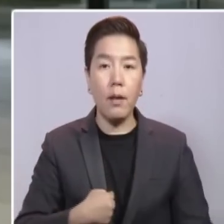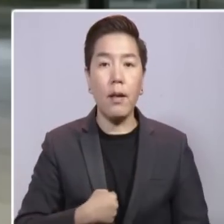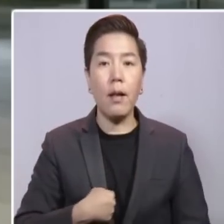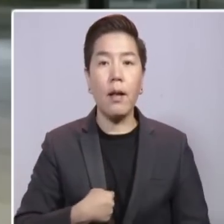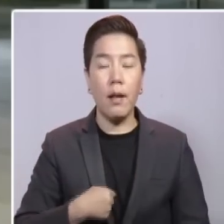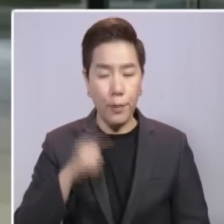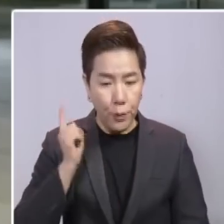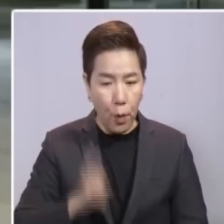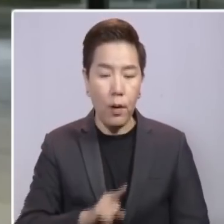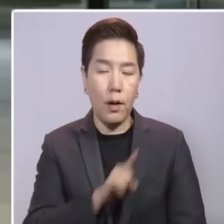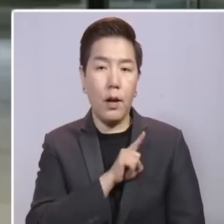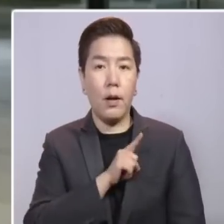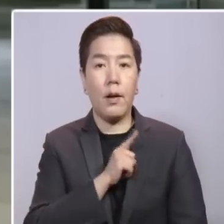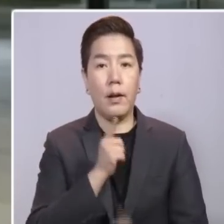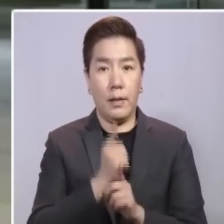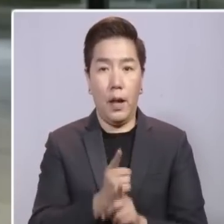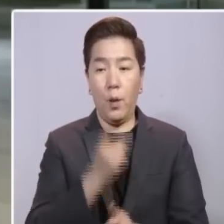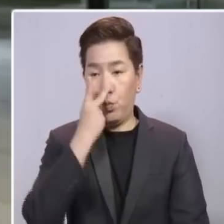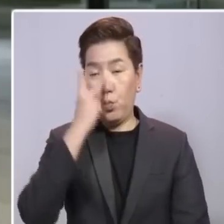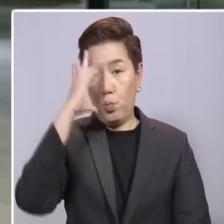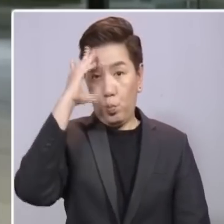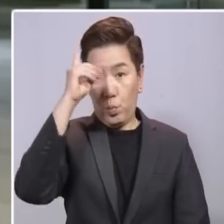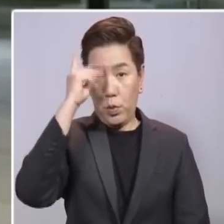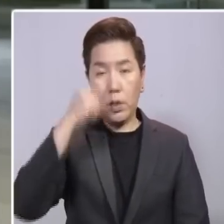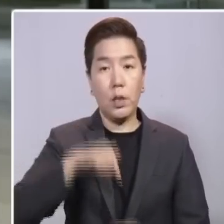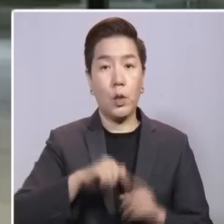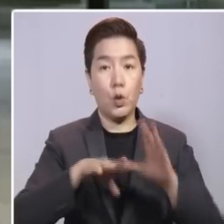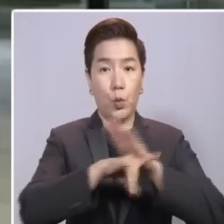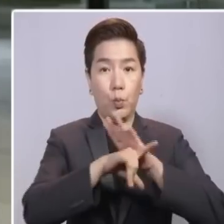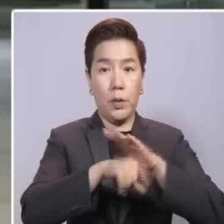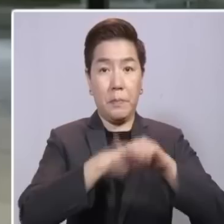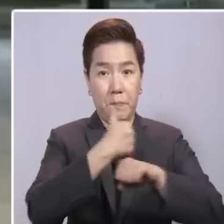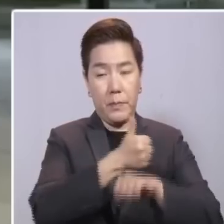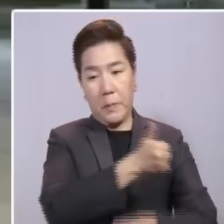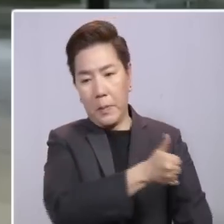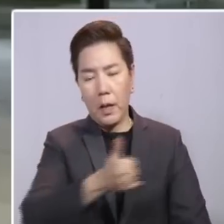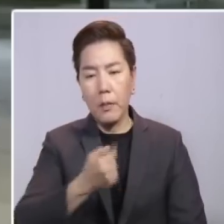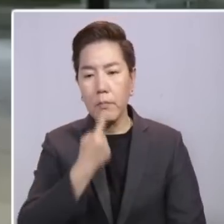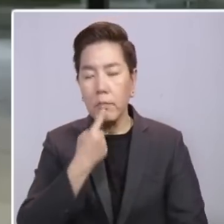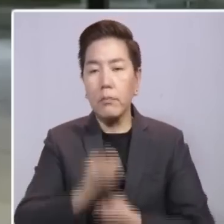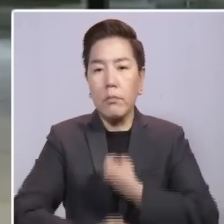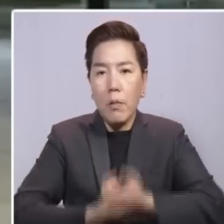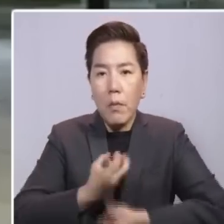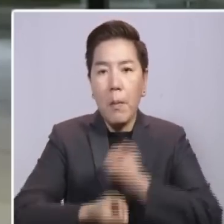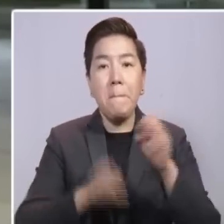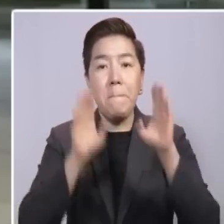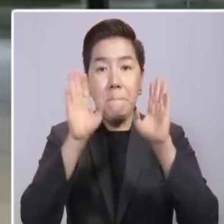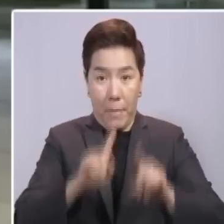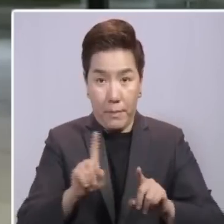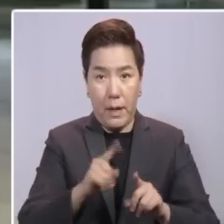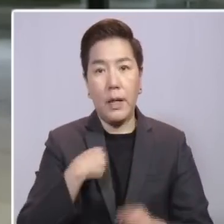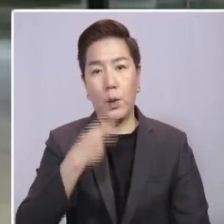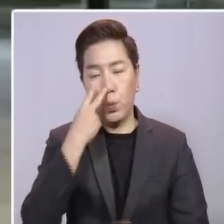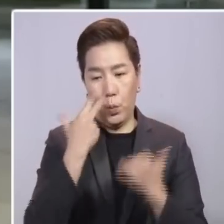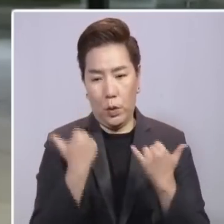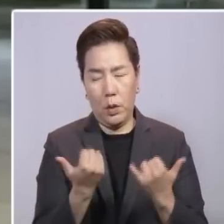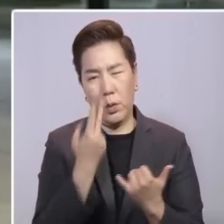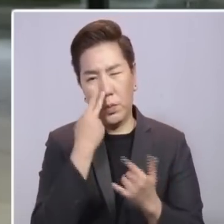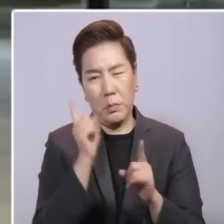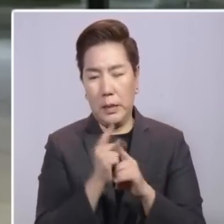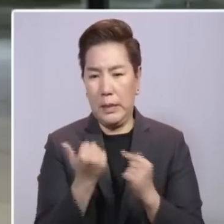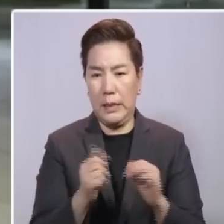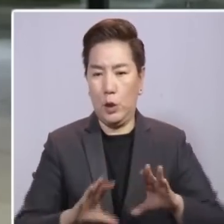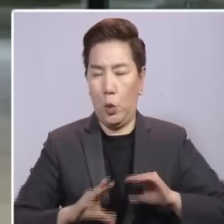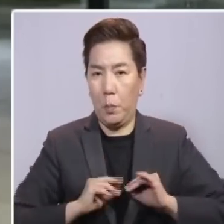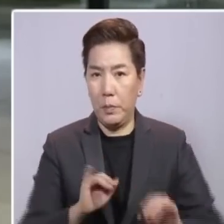ามหน้าที่เพราะฉะนั้นจับตาดูพรุ่งนี้นะครับผู้การชลบุรีจะให้การอย่างไรในเรื่องนี้เบื้องต้นเนี่ยนะฮะยังดูเหมือนจะปฏิเ